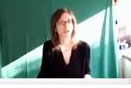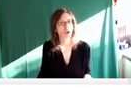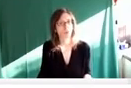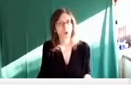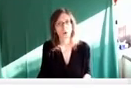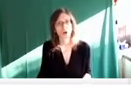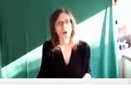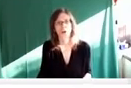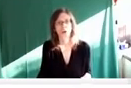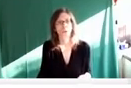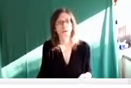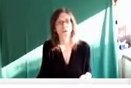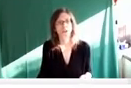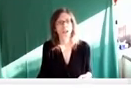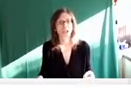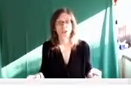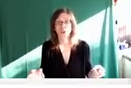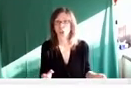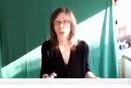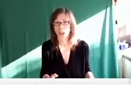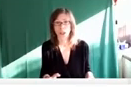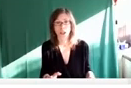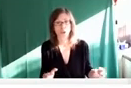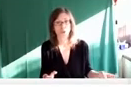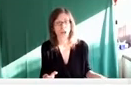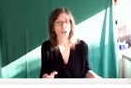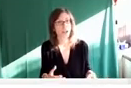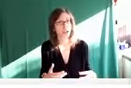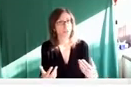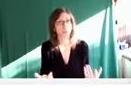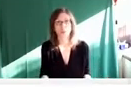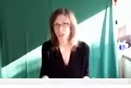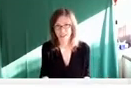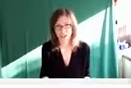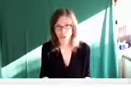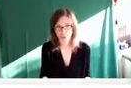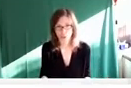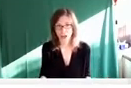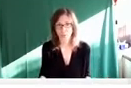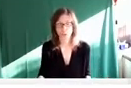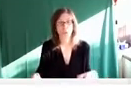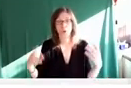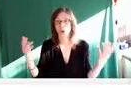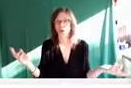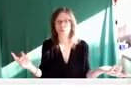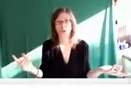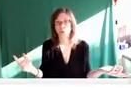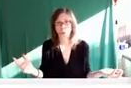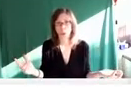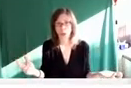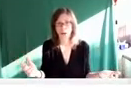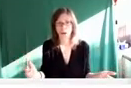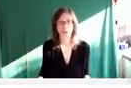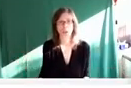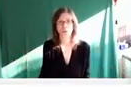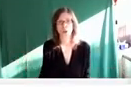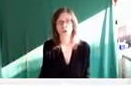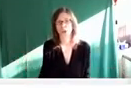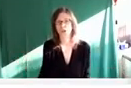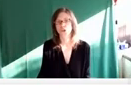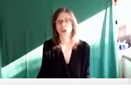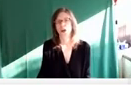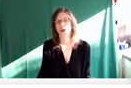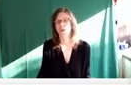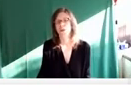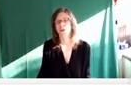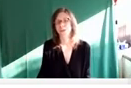quel format, comment vous allez les stocker, les sauvegarder, les bonnes pratiques de sauvegarde pour ne pas tout détruire en milieu de